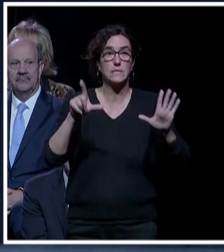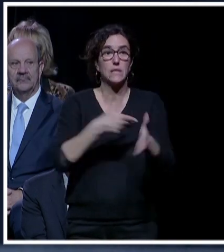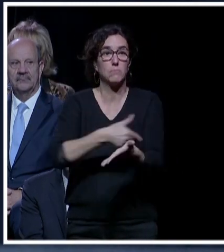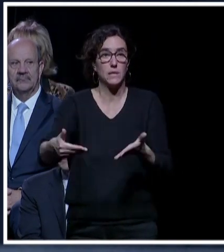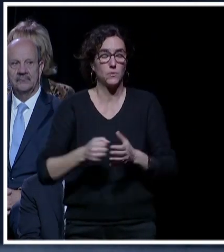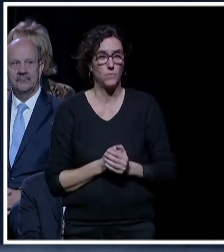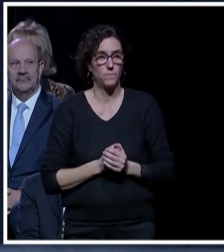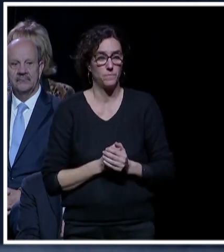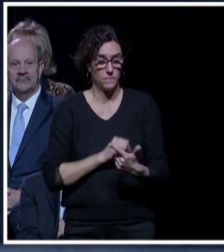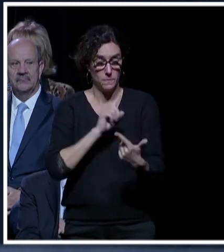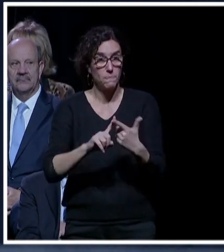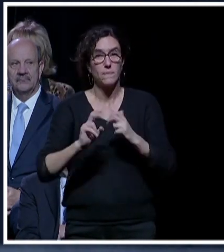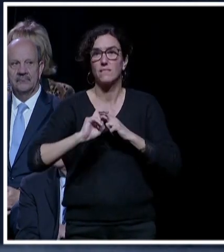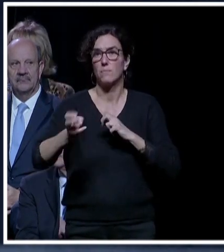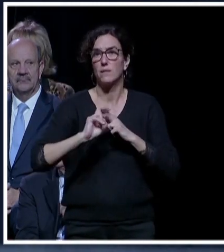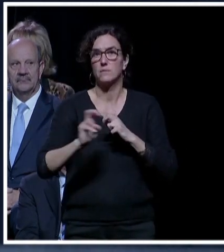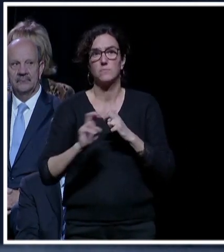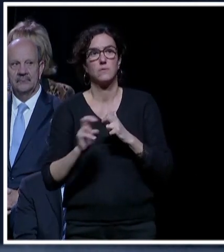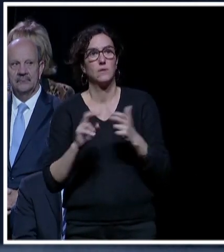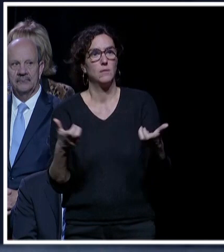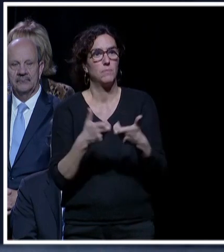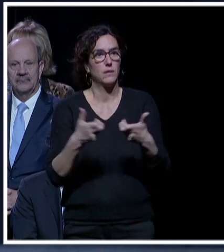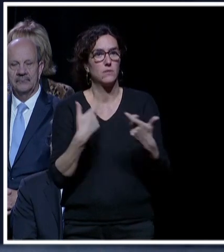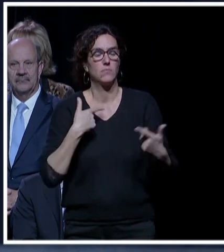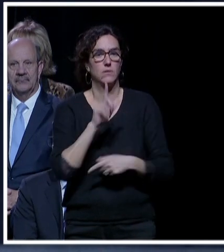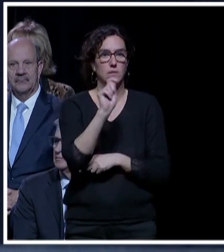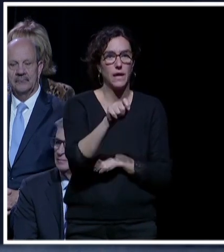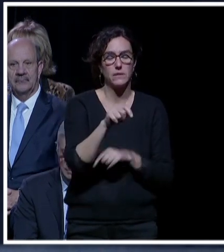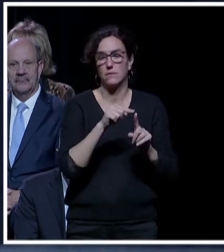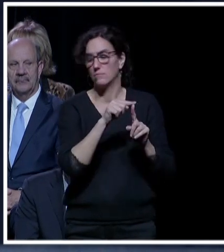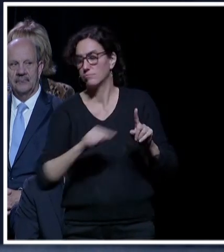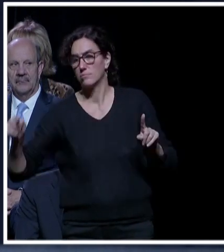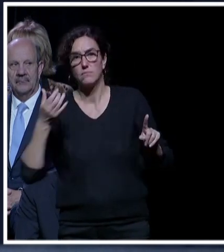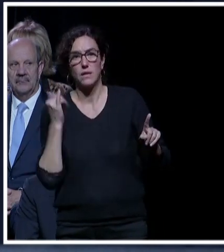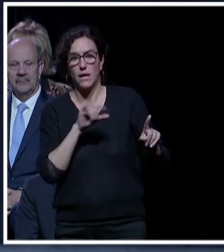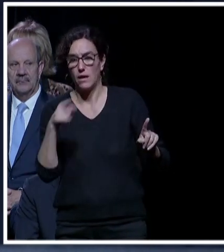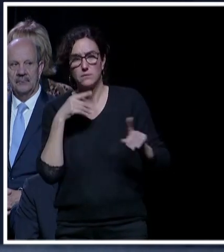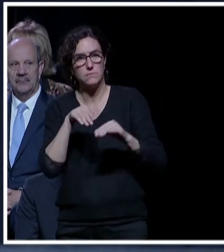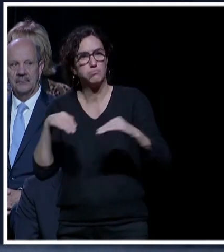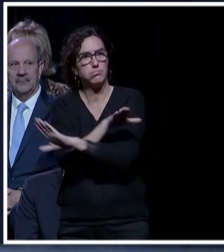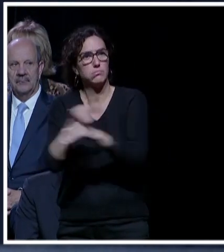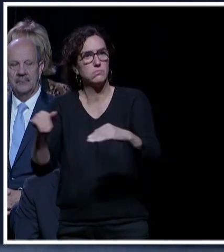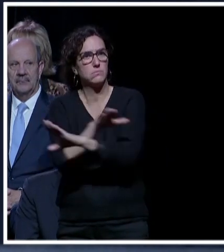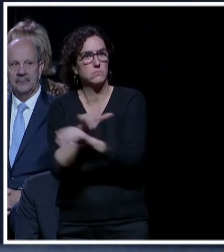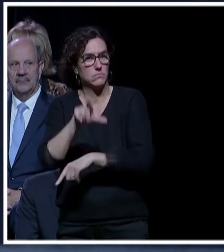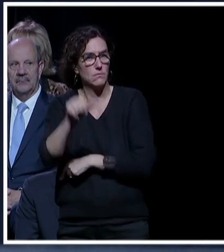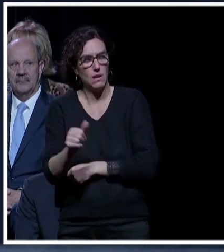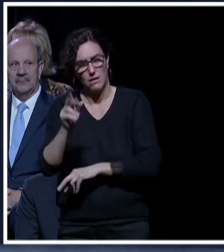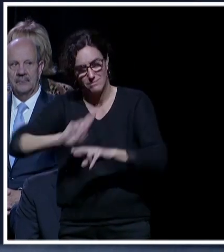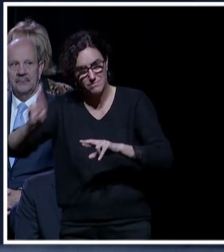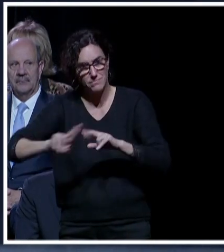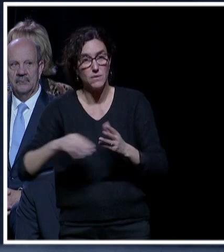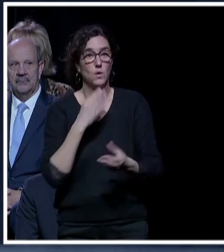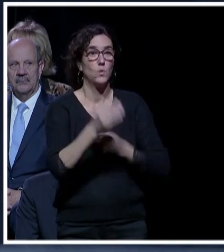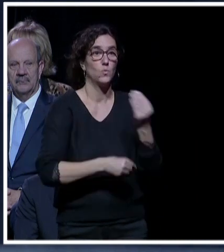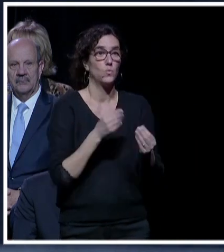comme nous le faisons pour l'échangeur de la PAOUT sur la pénétrante Cannes-Grasse, ou pour la sécurisation de la sortie de l'autoroute à